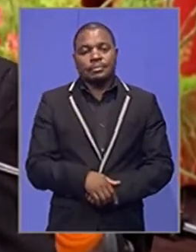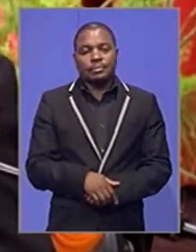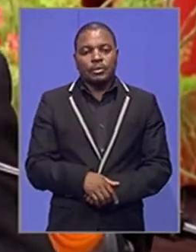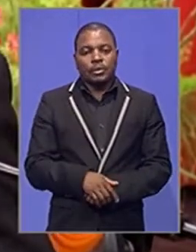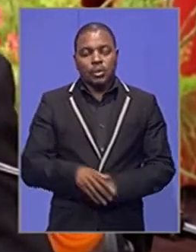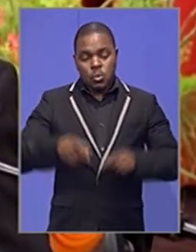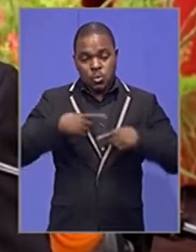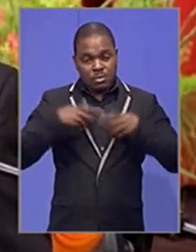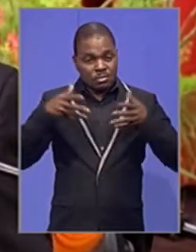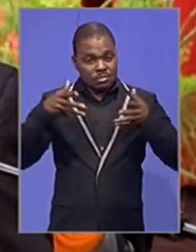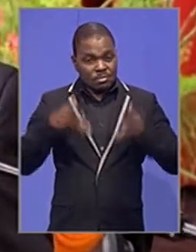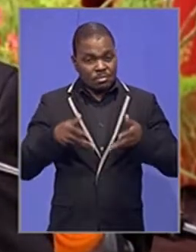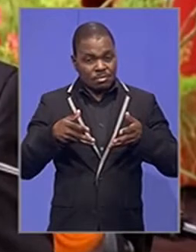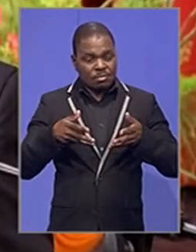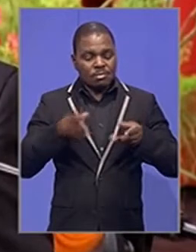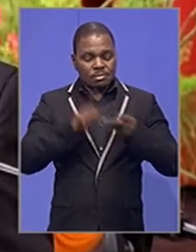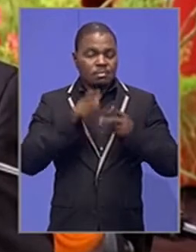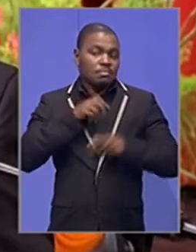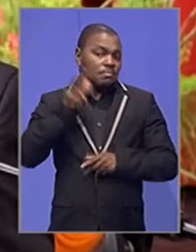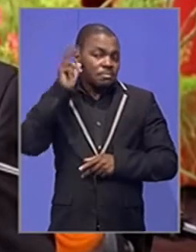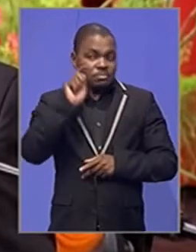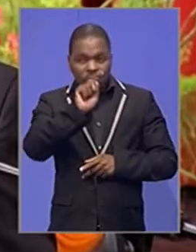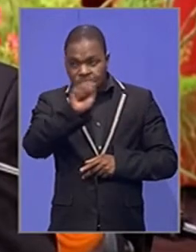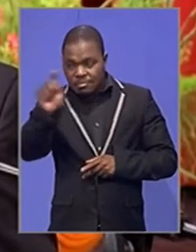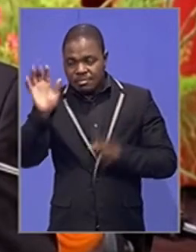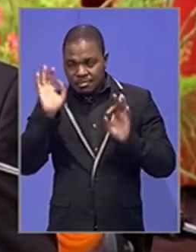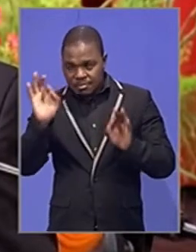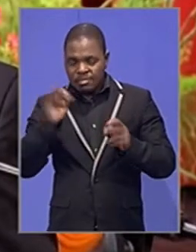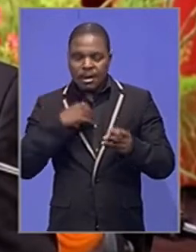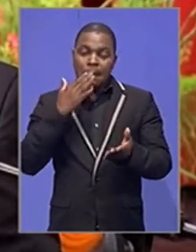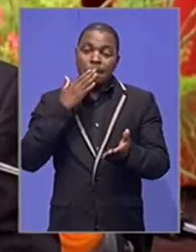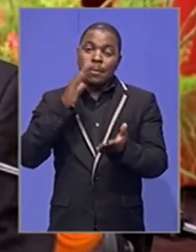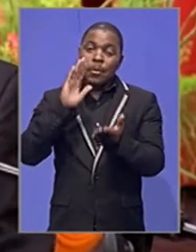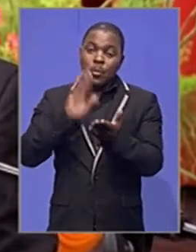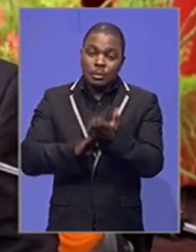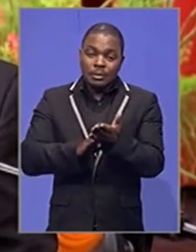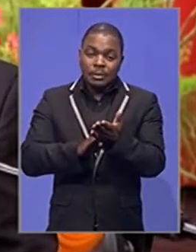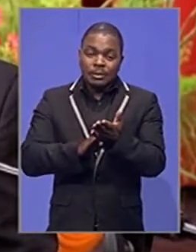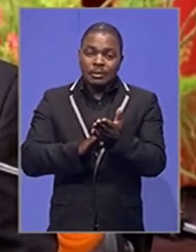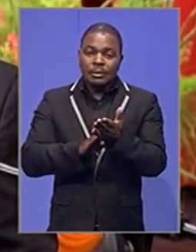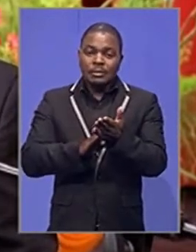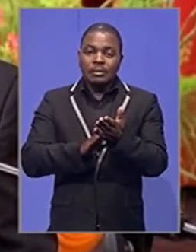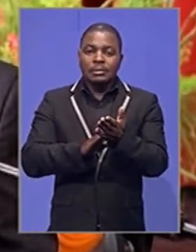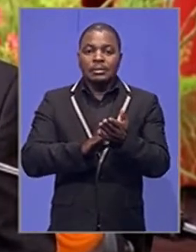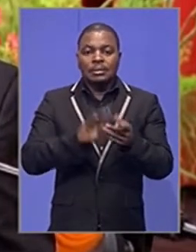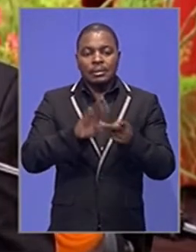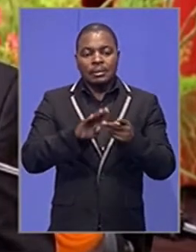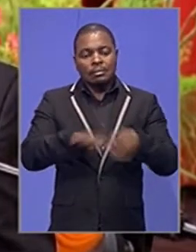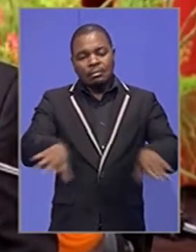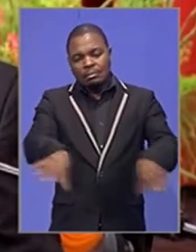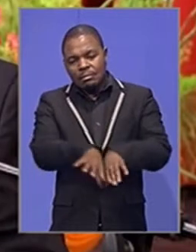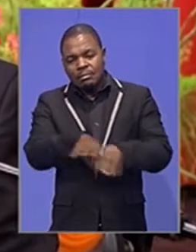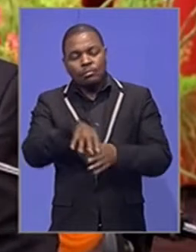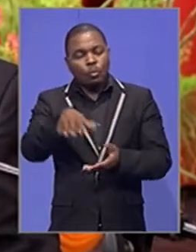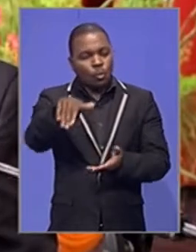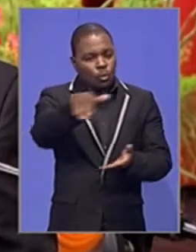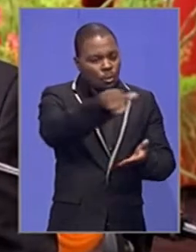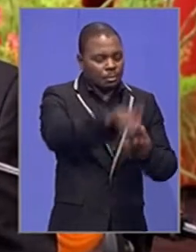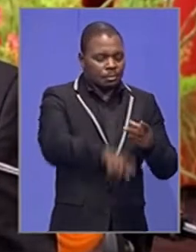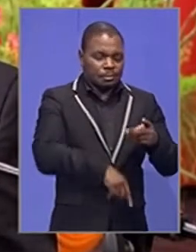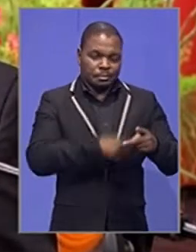we heard you and we promise issues of refuse removals,